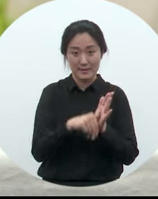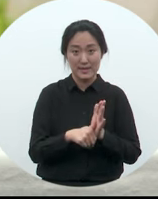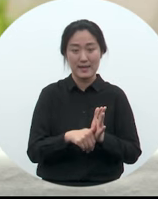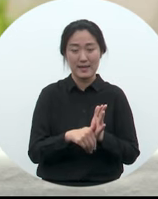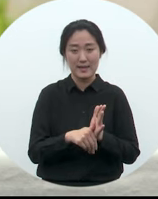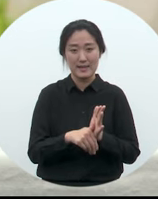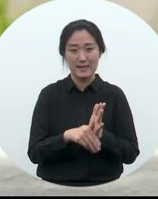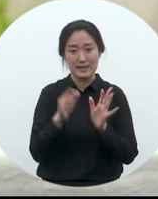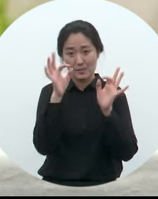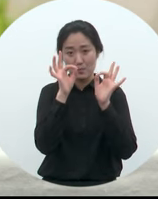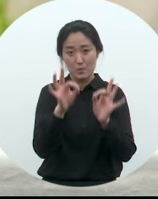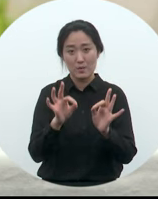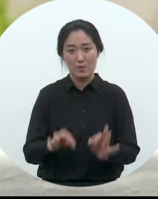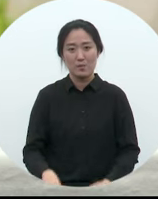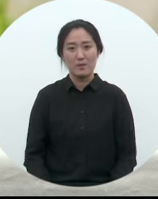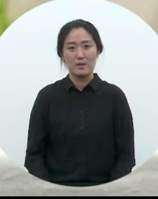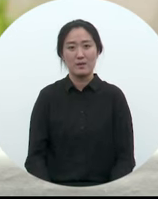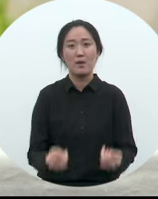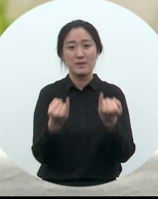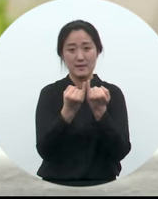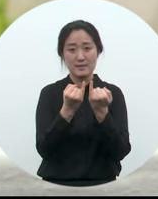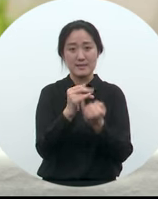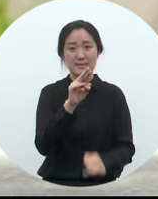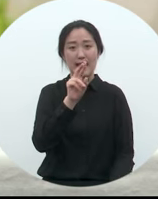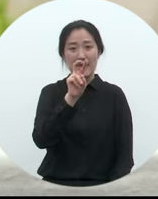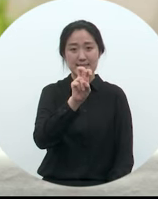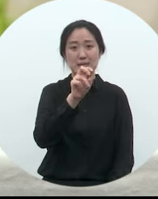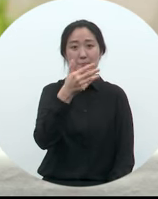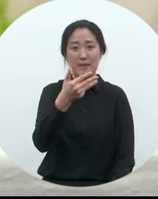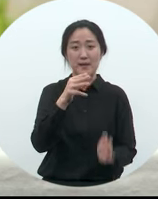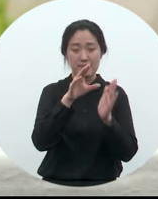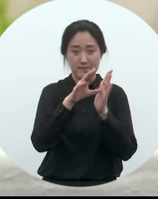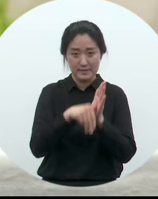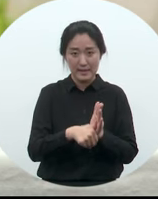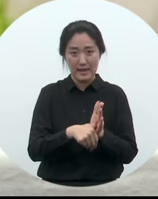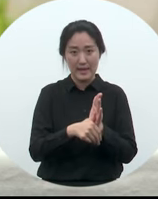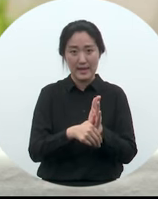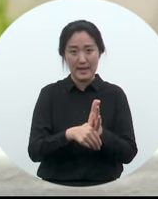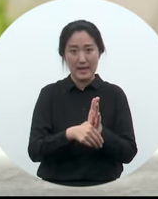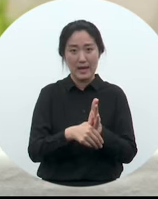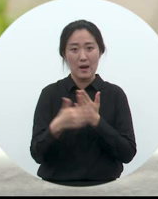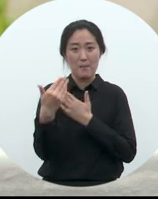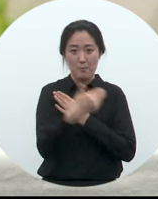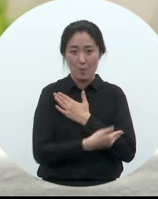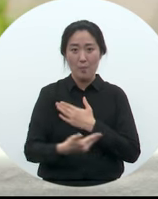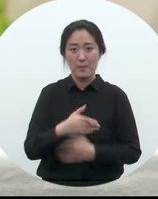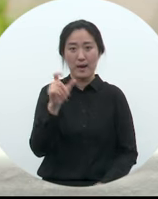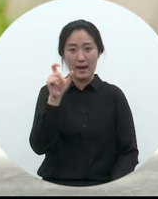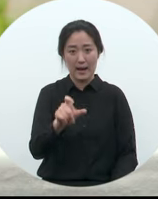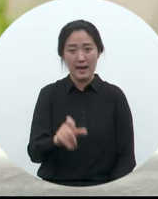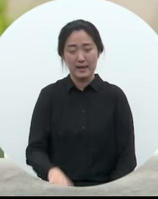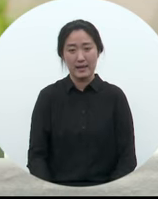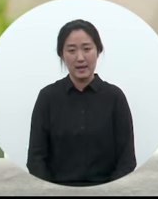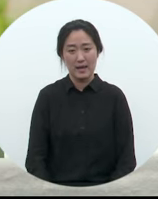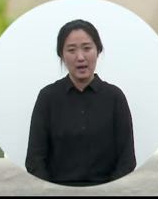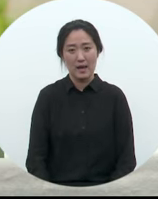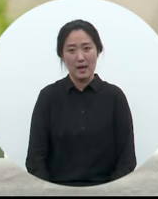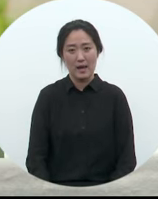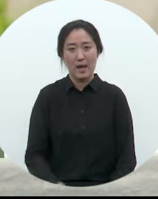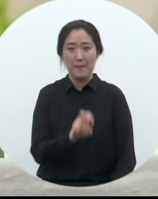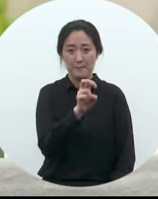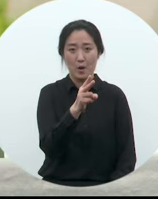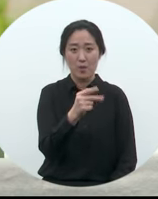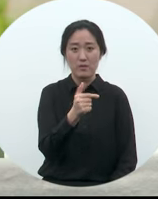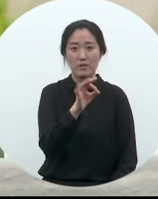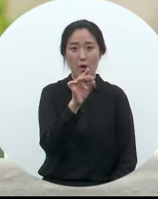때 면역력이 가장 왕성하고요. 그리고 여자들은 28세 신체 기능이 가장 강합니다. 그